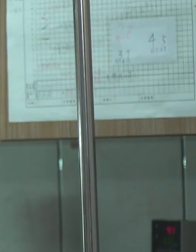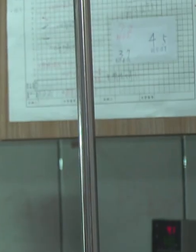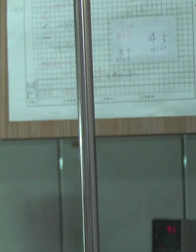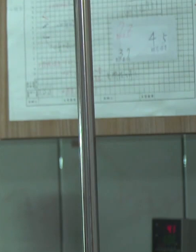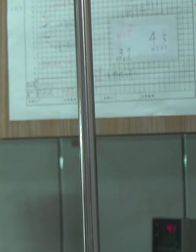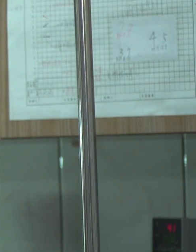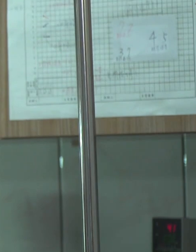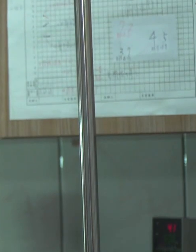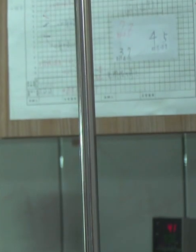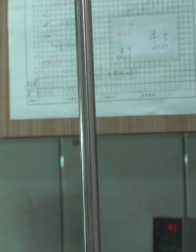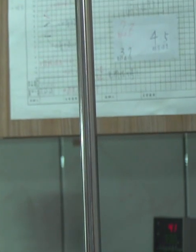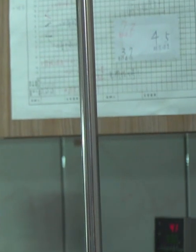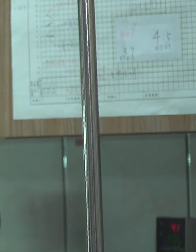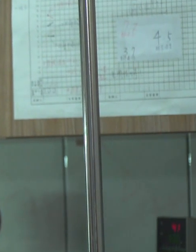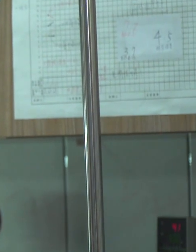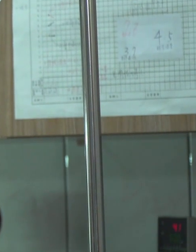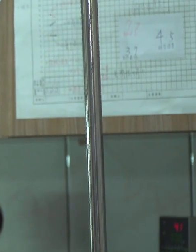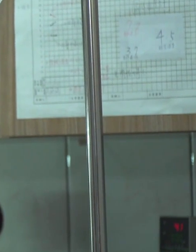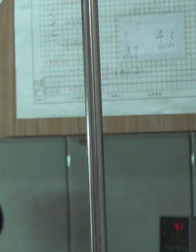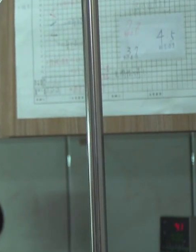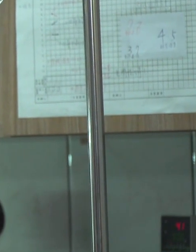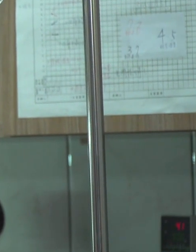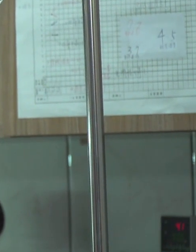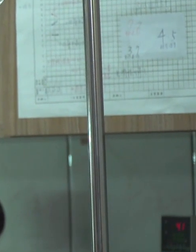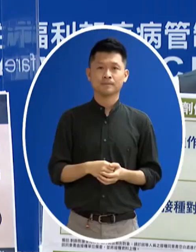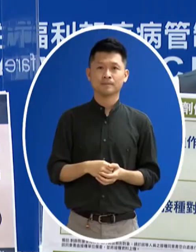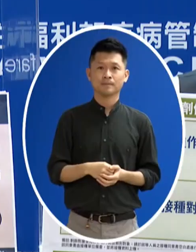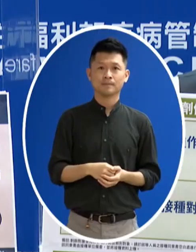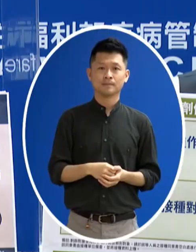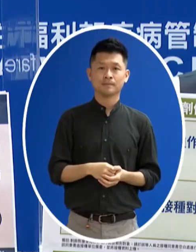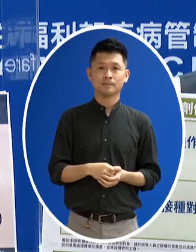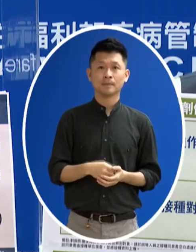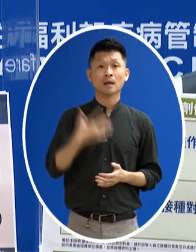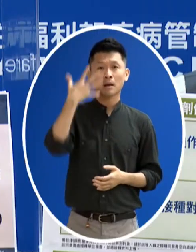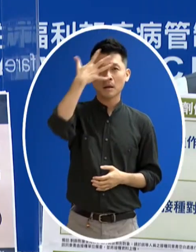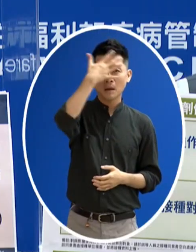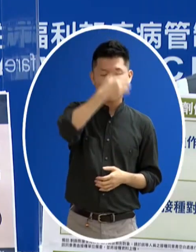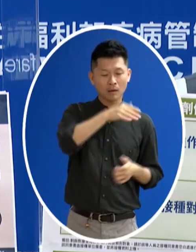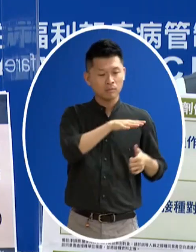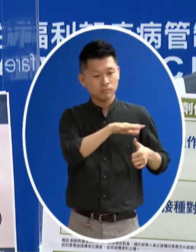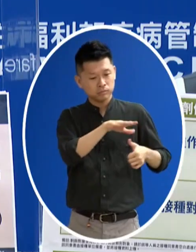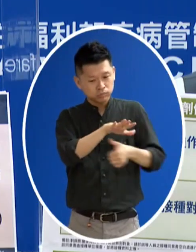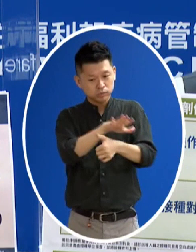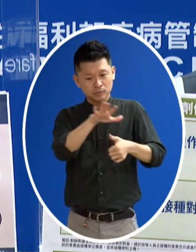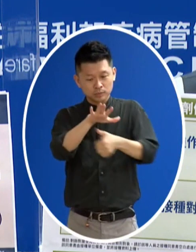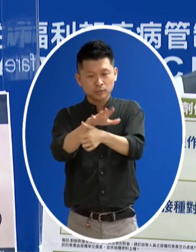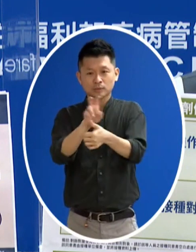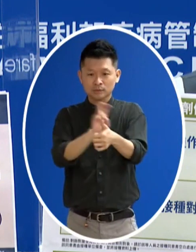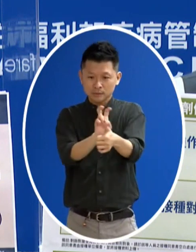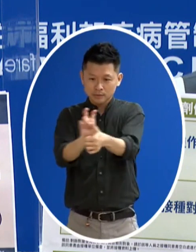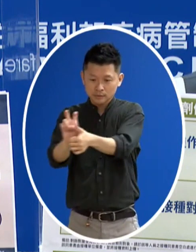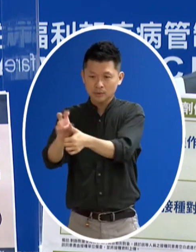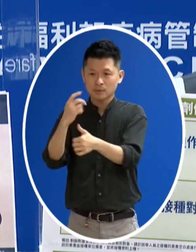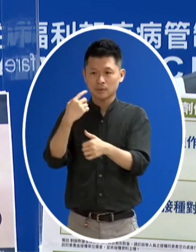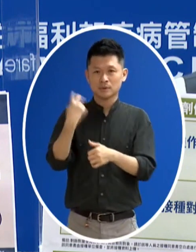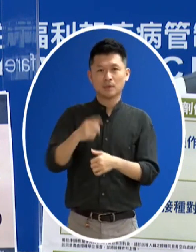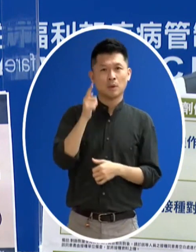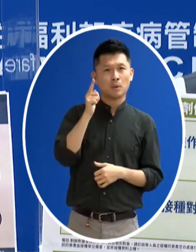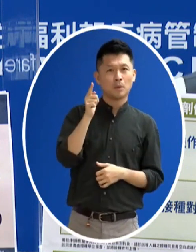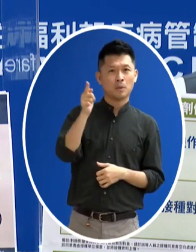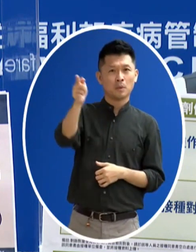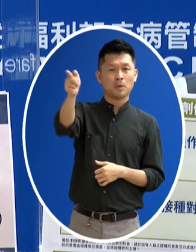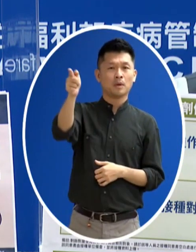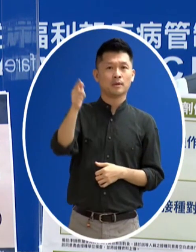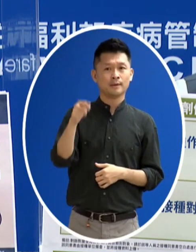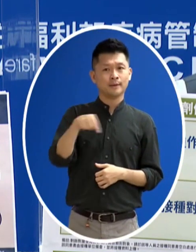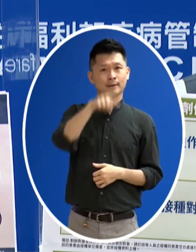站，所以希望在文化健康站，因为他们在照顾这老年人，而且都是在偏远的区域。所以希望能